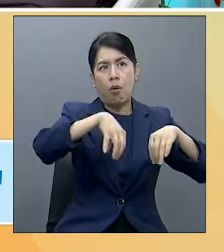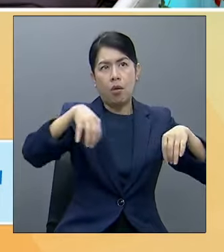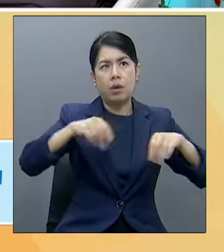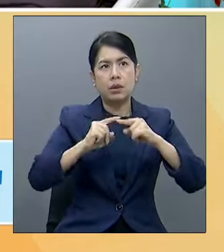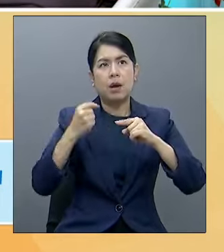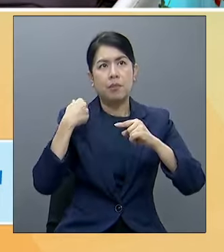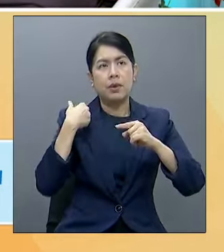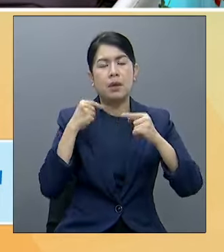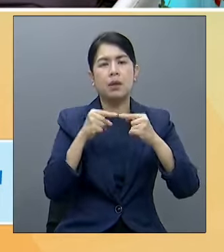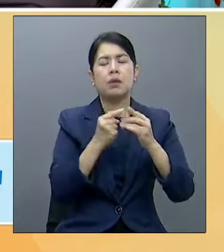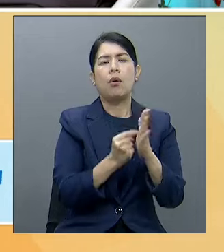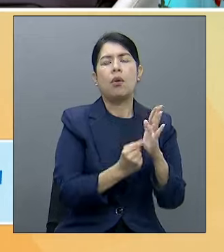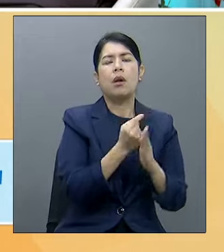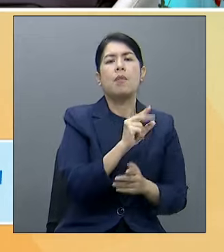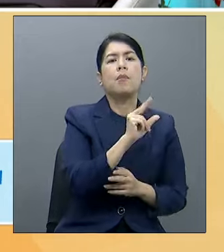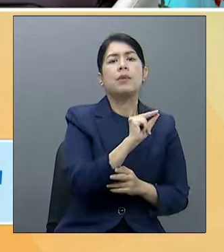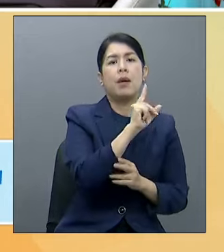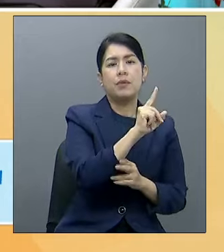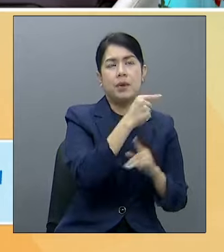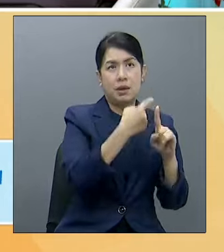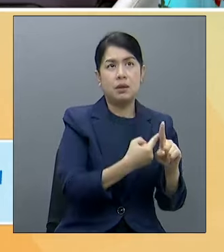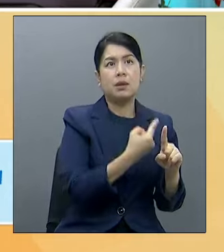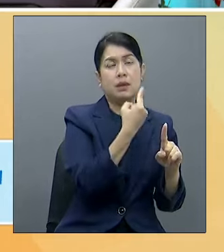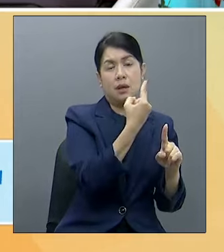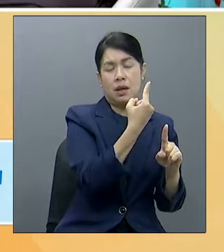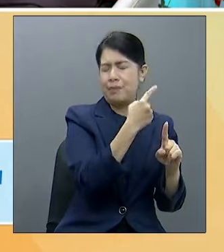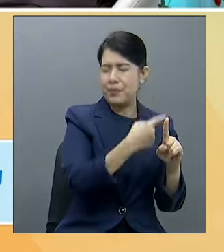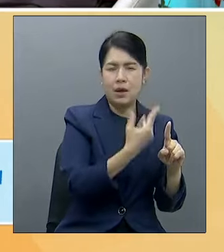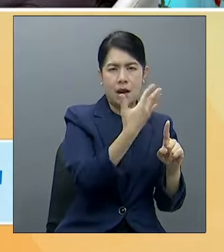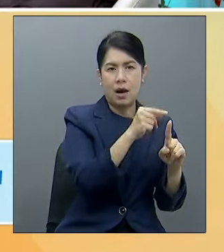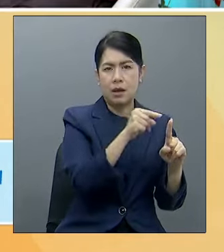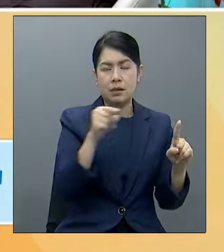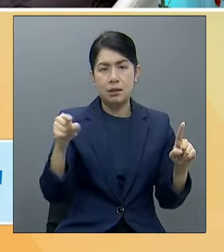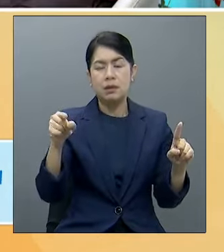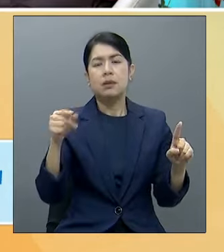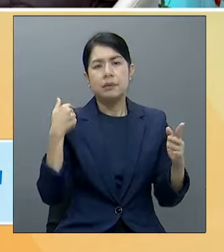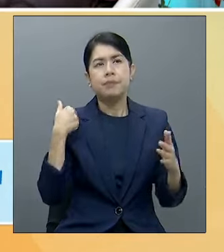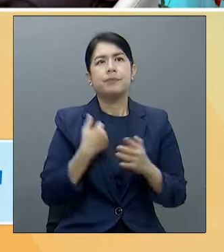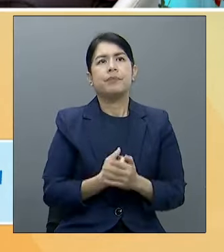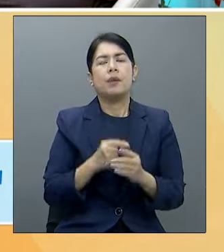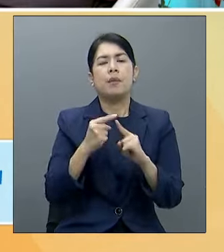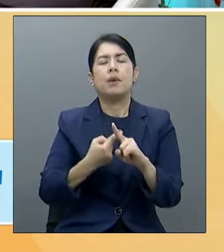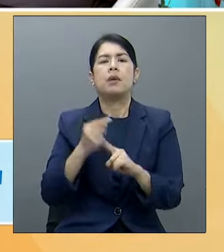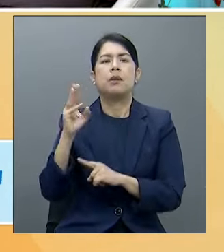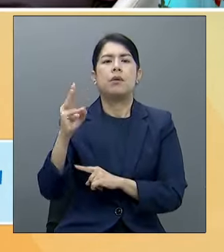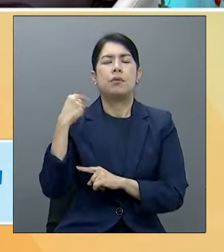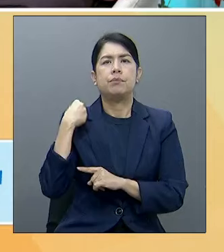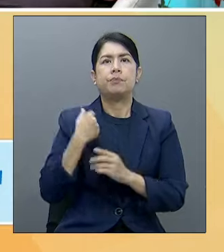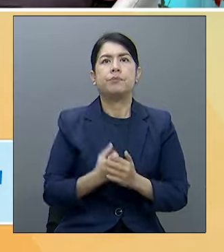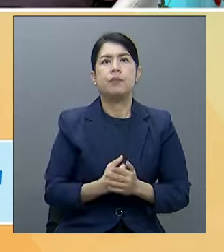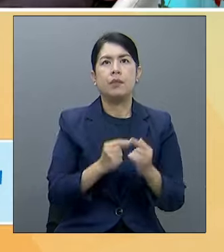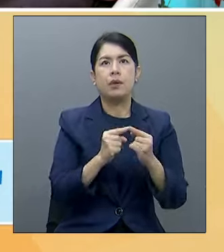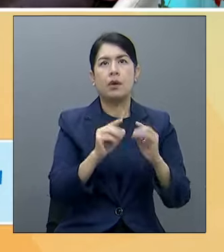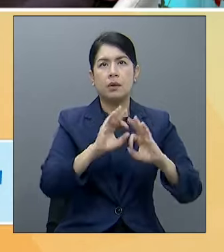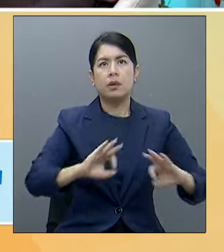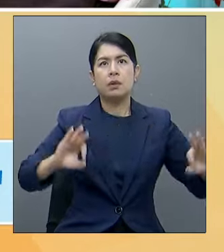ต่31พฤษภาถึงวันที่3มิถุนาเพราะฉะนั้น อ ่ะมันจะเป็น 4-day festival หัวใจอีกอันนึง